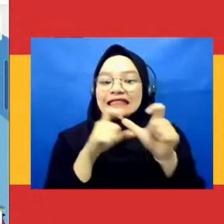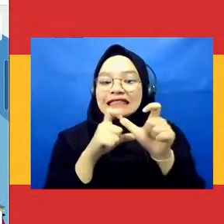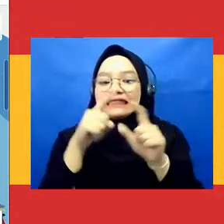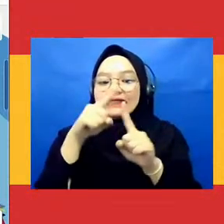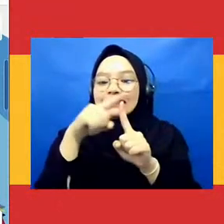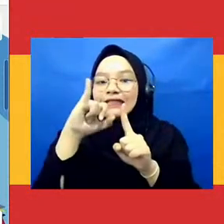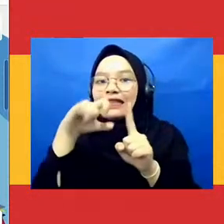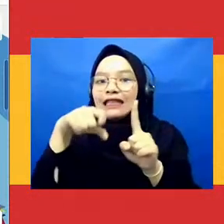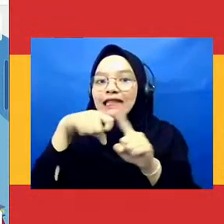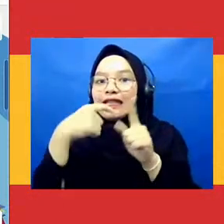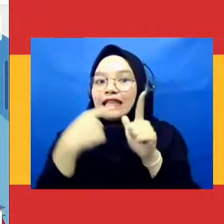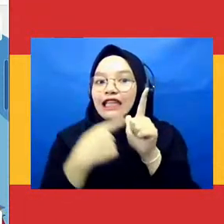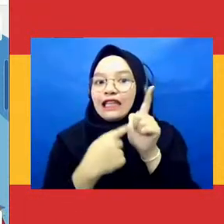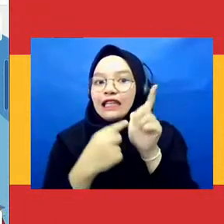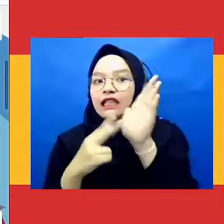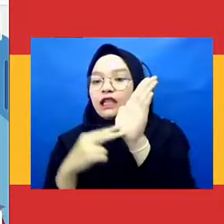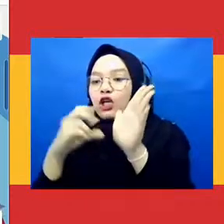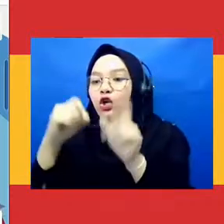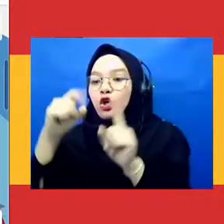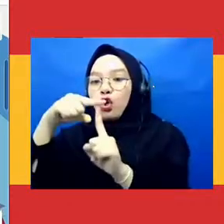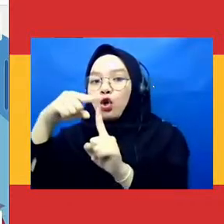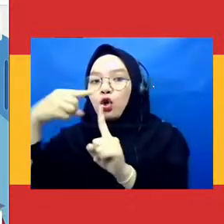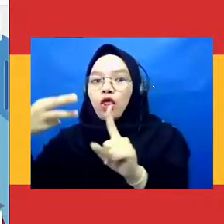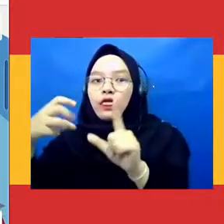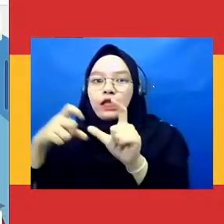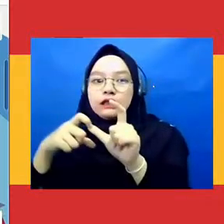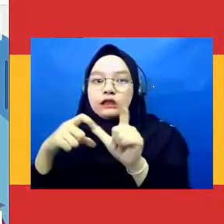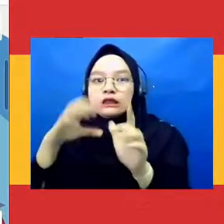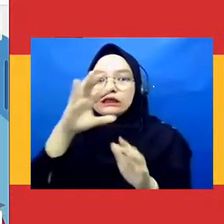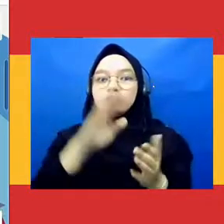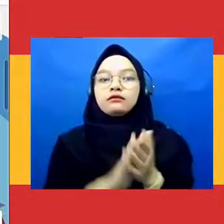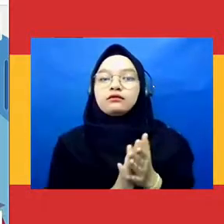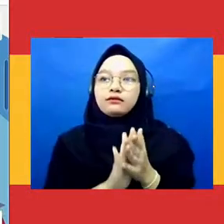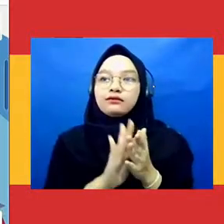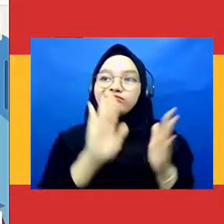kemudian diisikan, ditempelkan di sini.